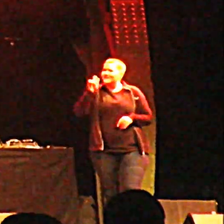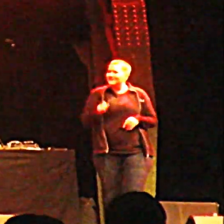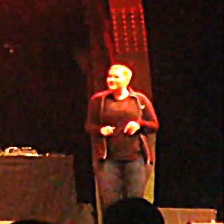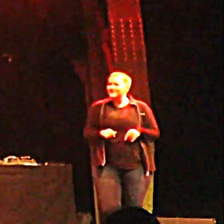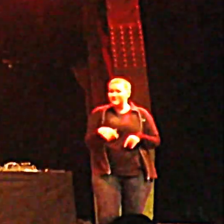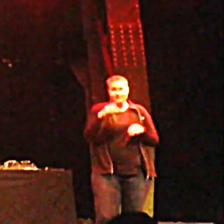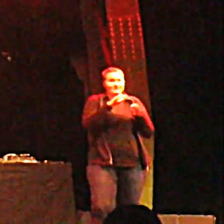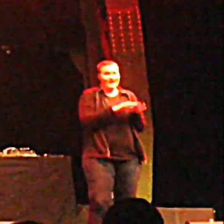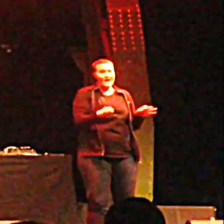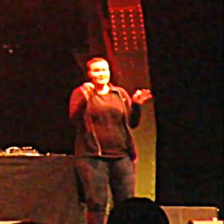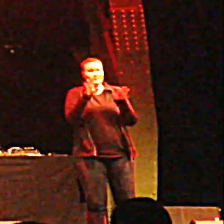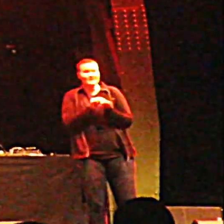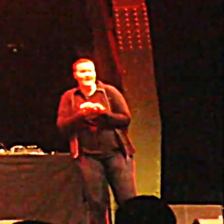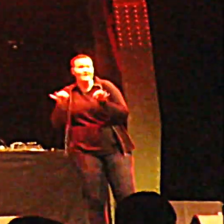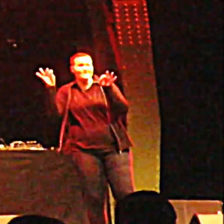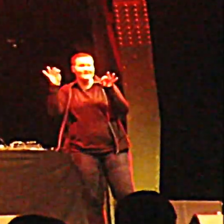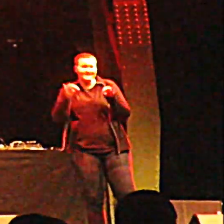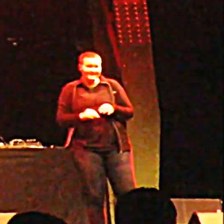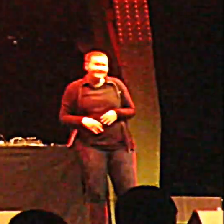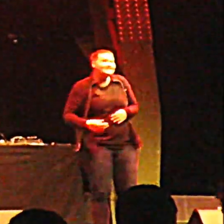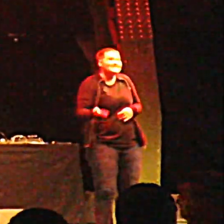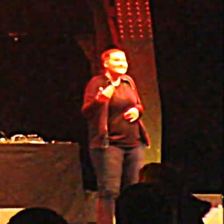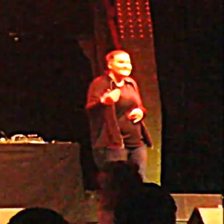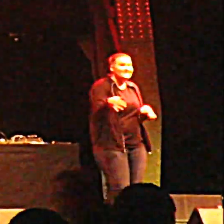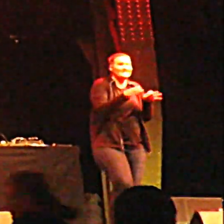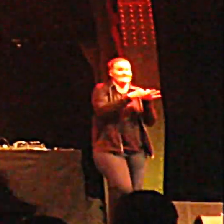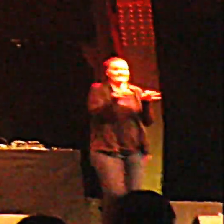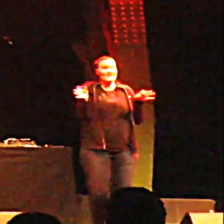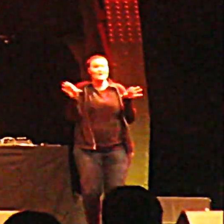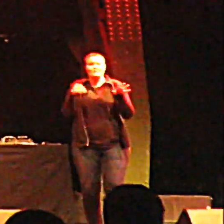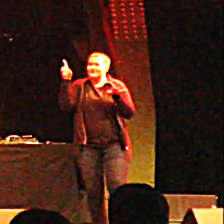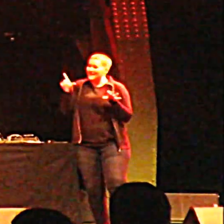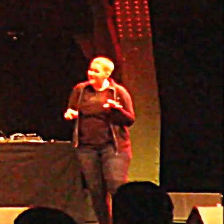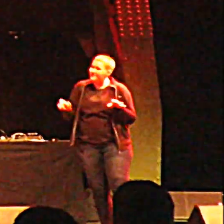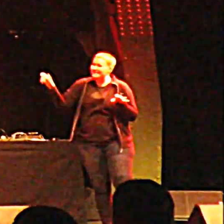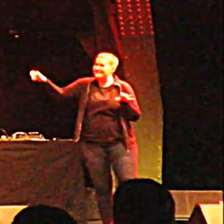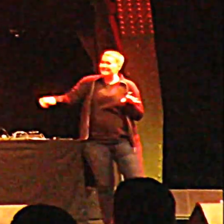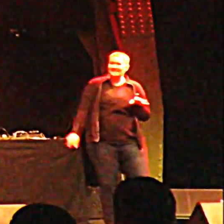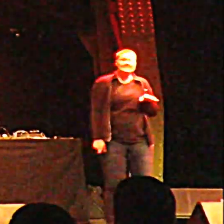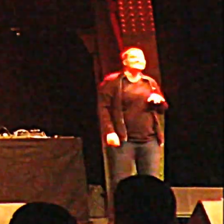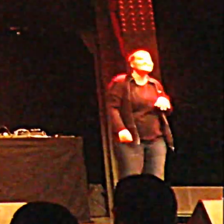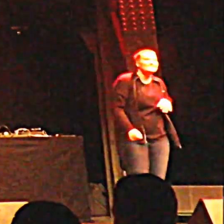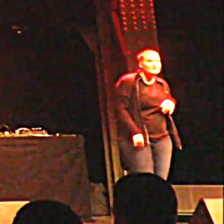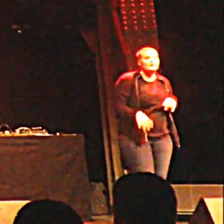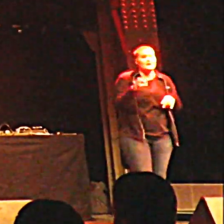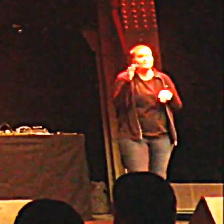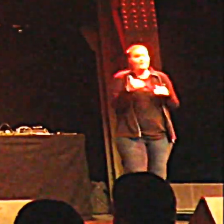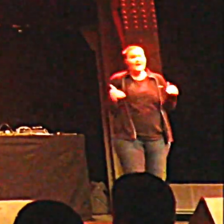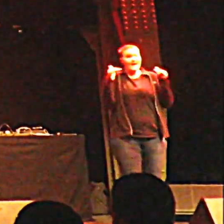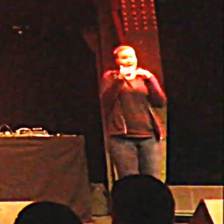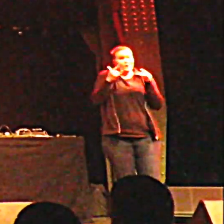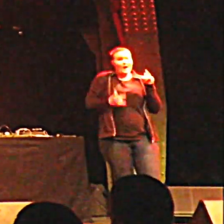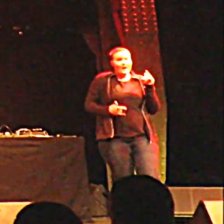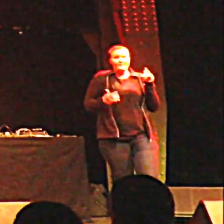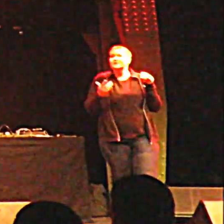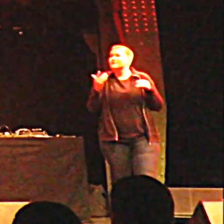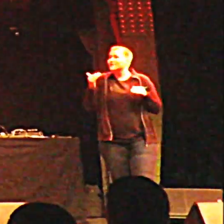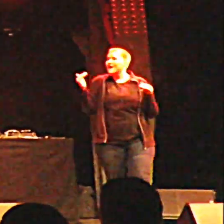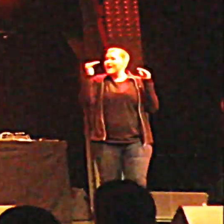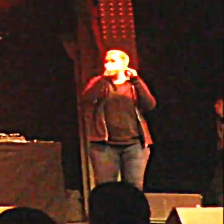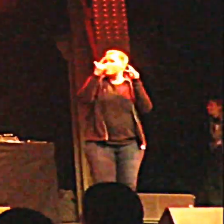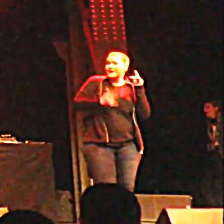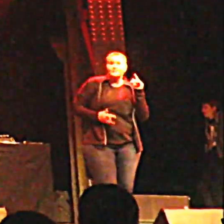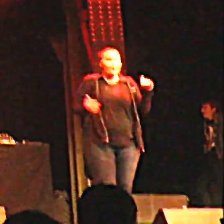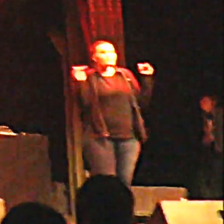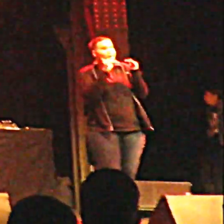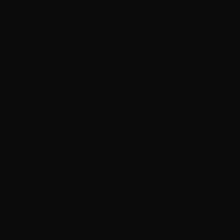And Damien Davis. Damien Davis. Gib mir ein Damien Davis. Damien Davis. Gib mir ein Fair Rap. Fair Rap. Gib mir